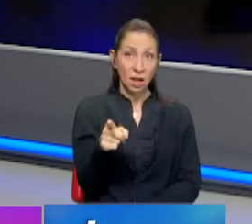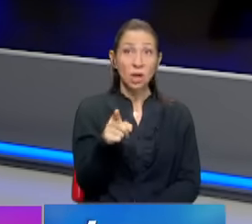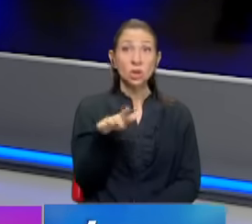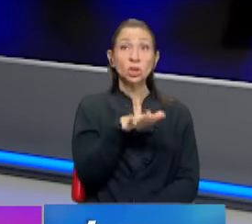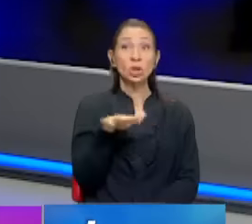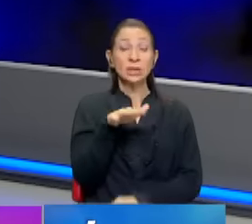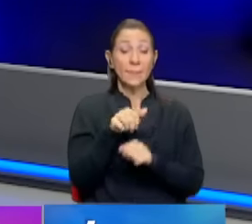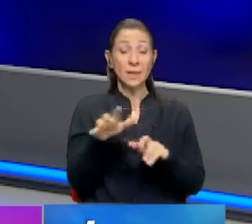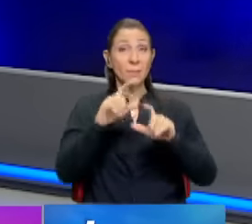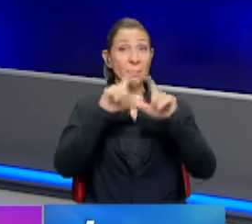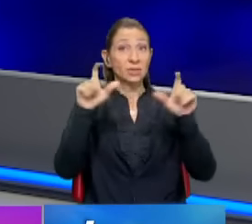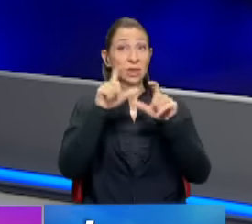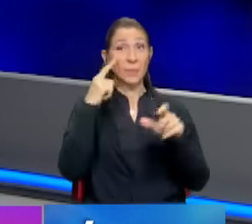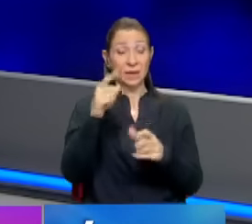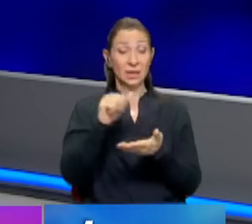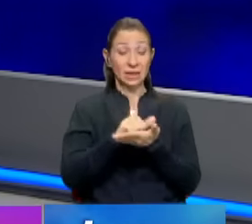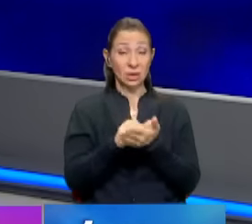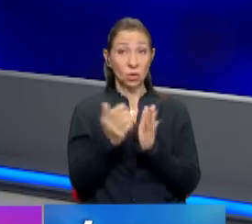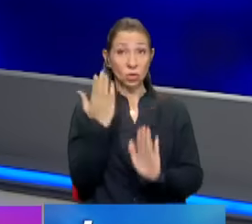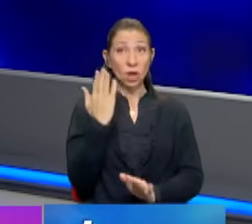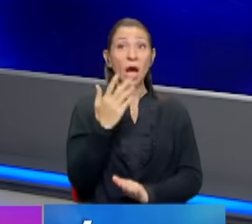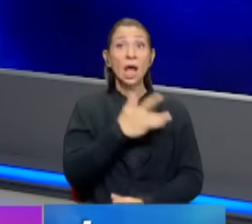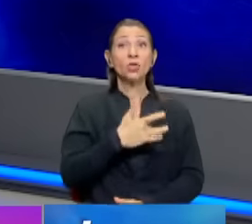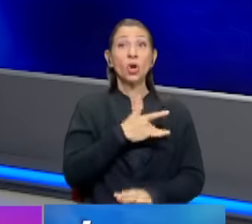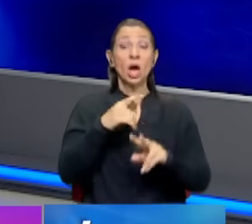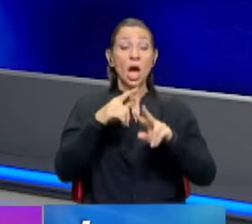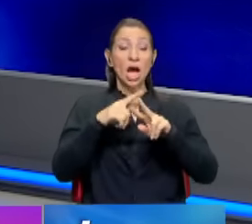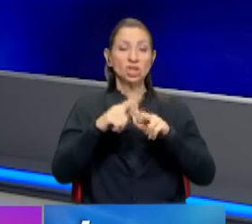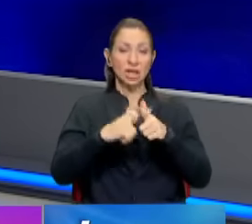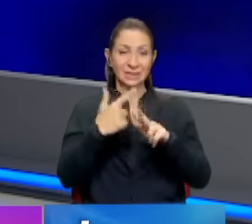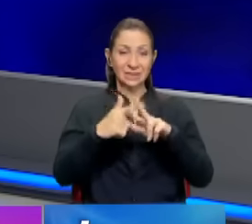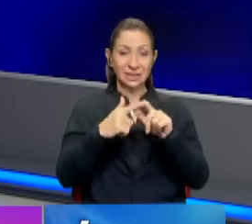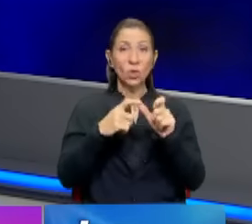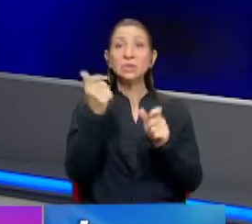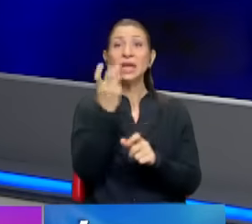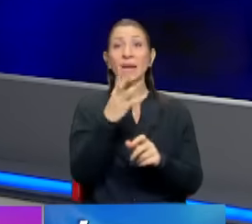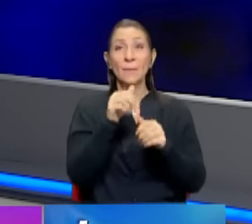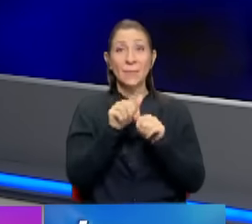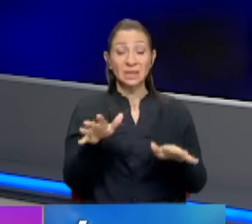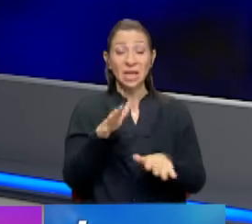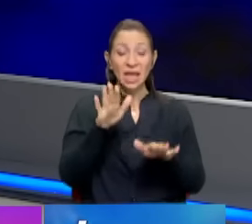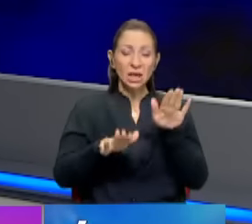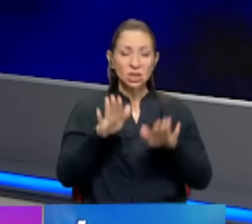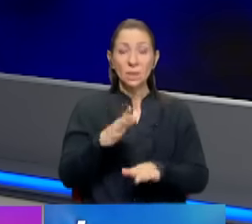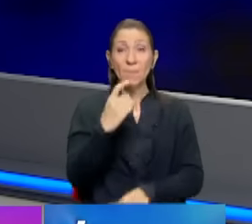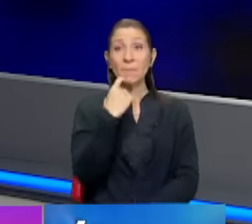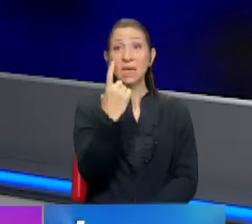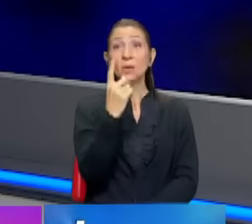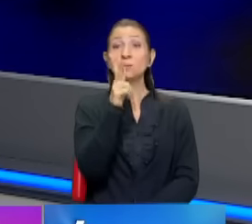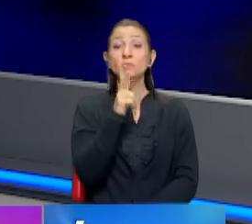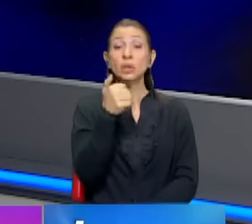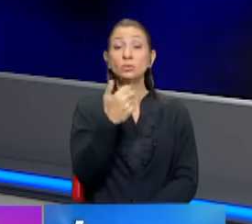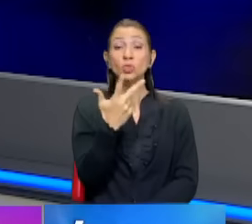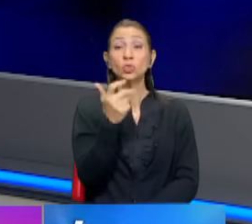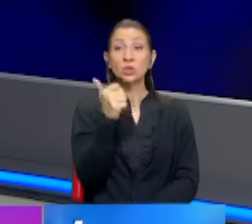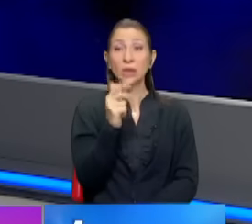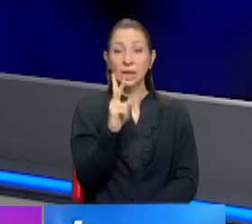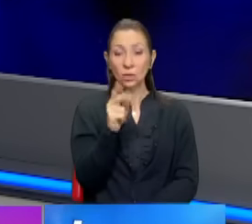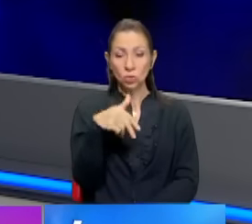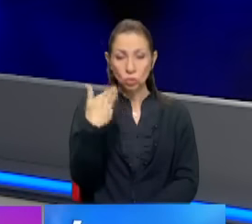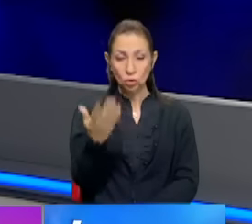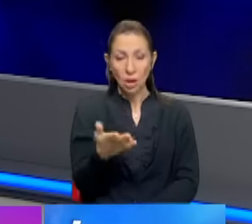Sosyal medya manşetlerine bakalım bugün gazetelerden önce. Anadolu Ajansı o bilançoyu paylaştı. yaklaşık bir yıl oldu. 363 gün. Yani iki